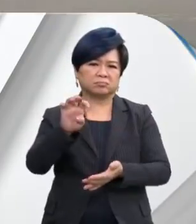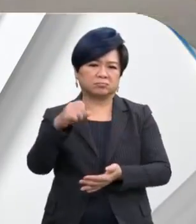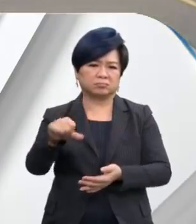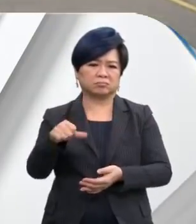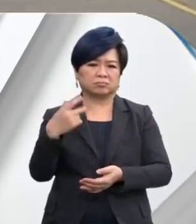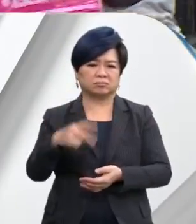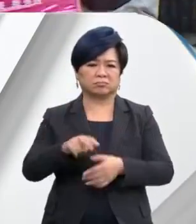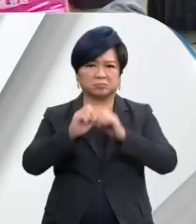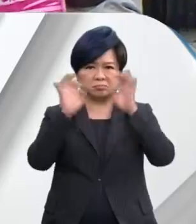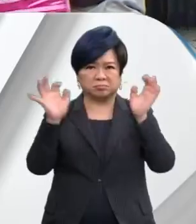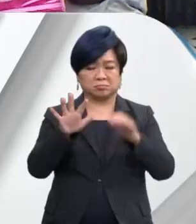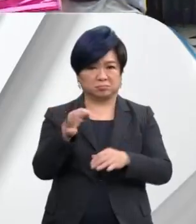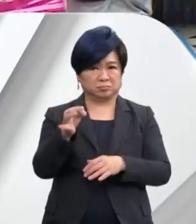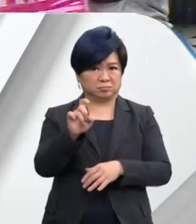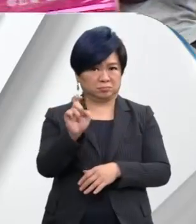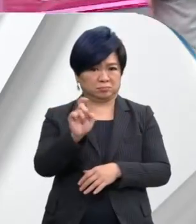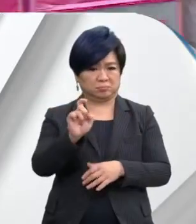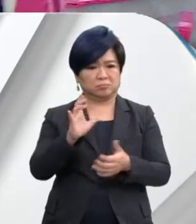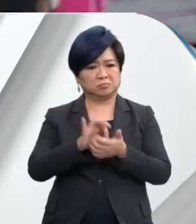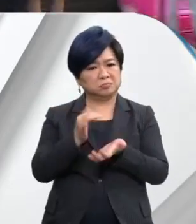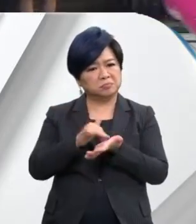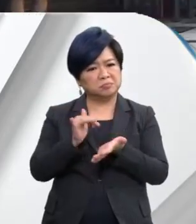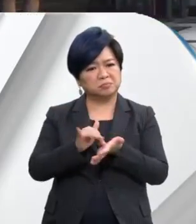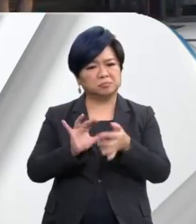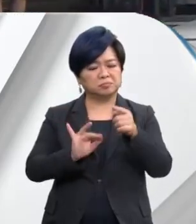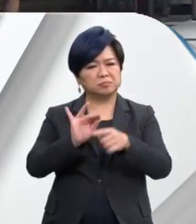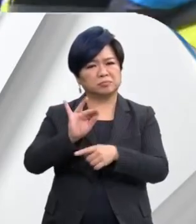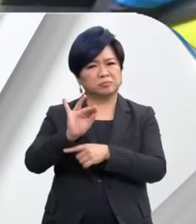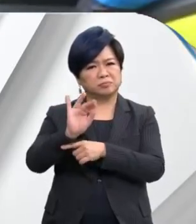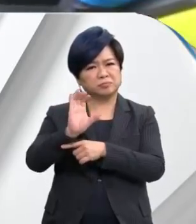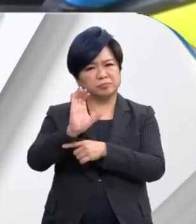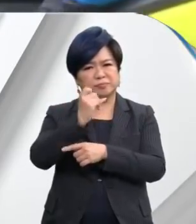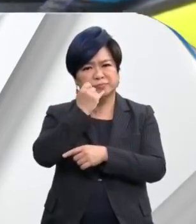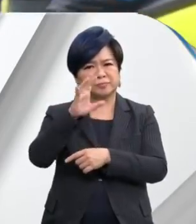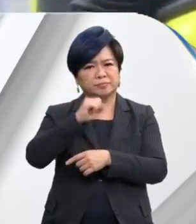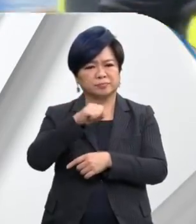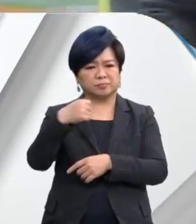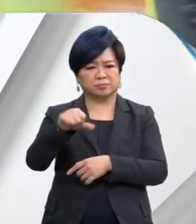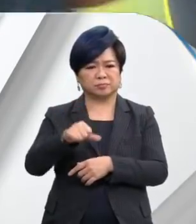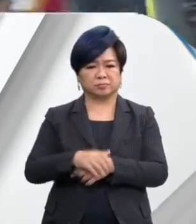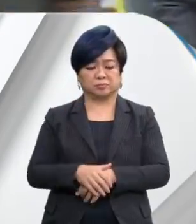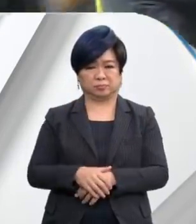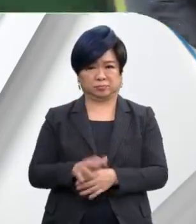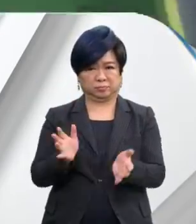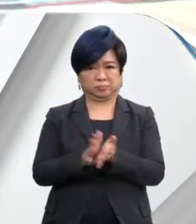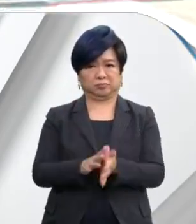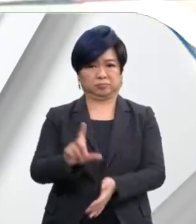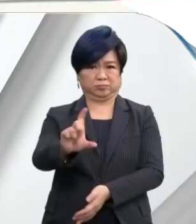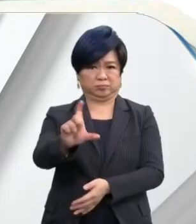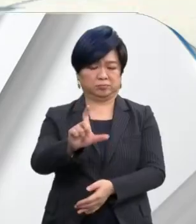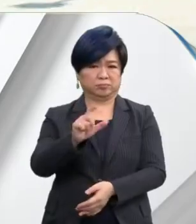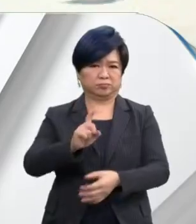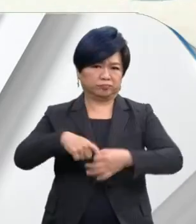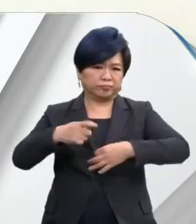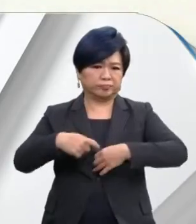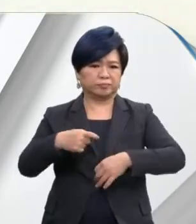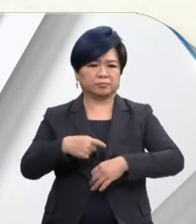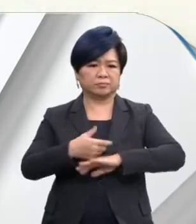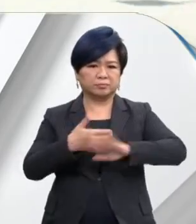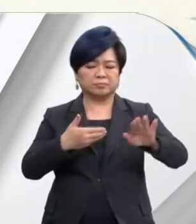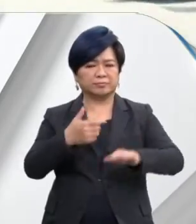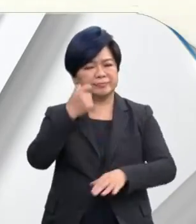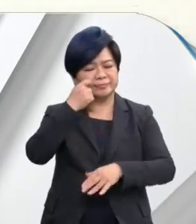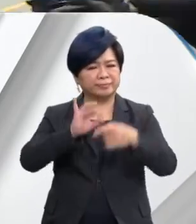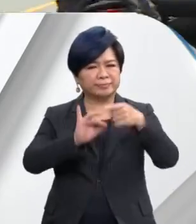金10元，落接单率有90%，昨天拿到5元，总共60元。不过大部分接单率是没办法